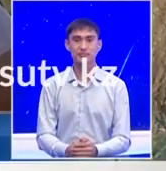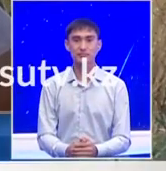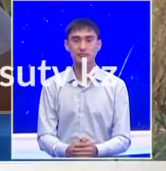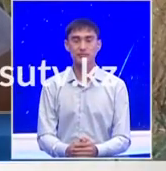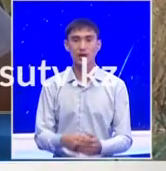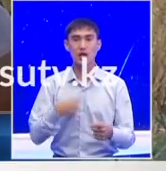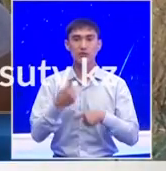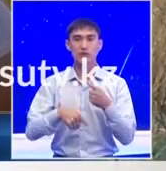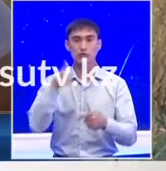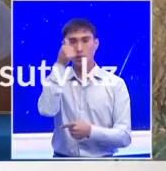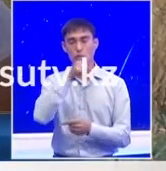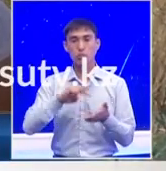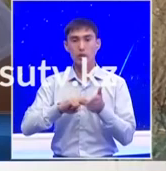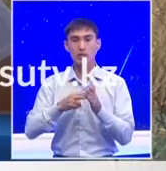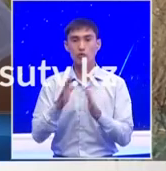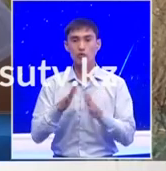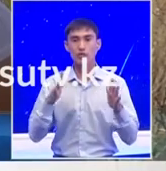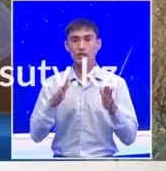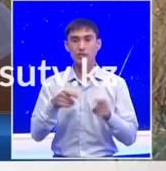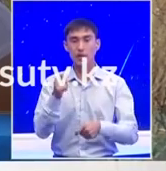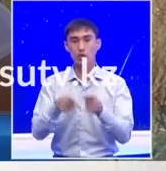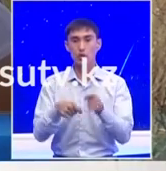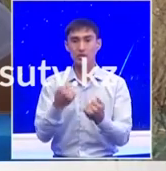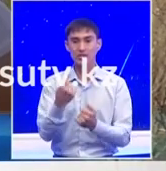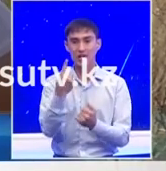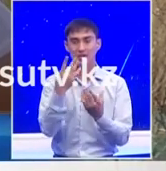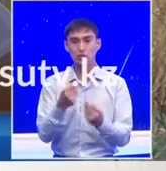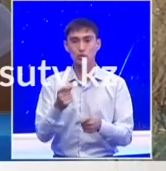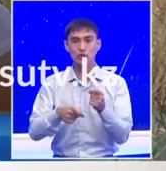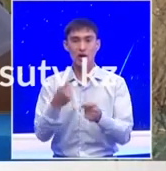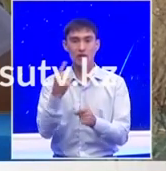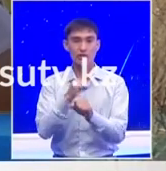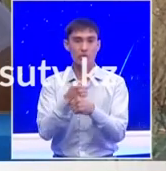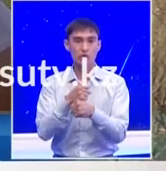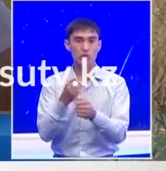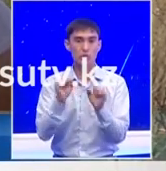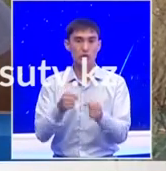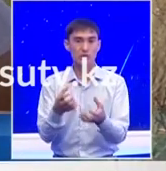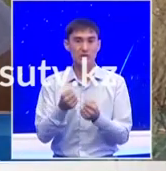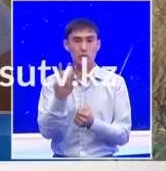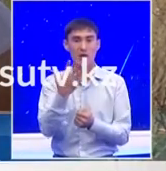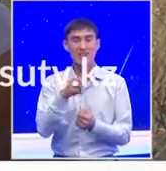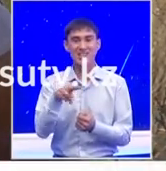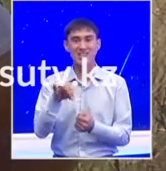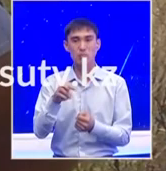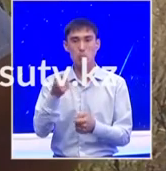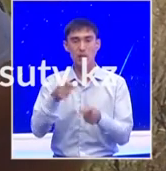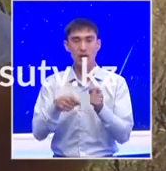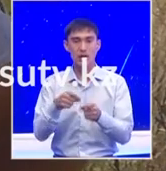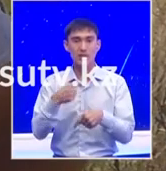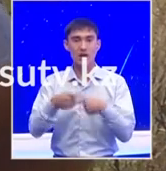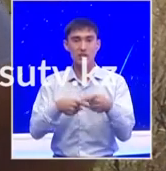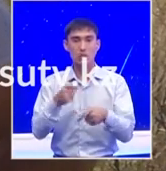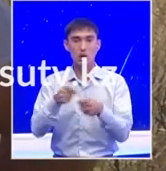В следующем году планируем увеличить надой. Сейчас за один удой с верблюдицей можно получить до 5 литров молока. Дальше